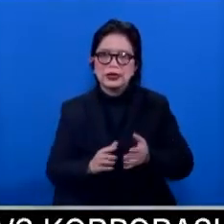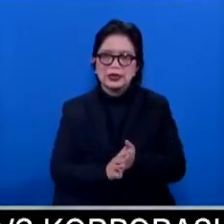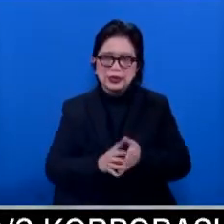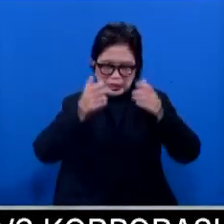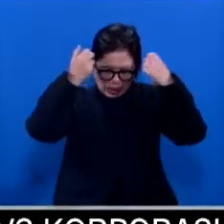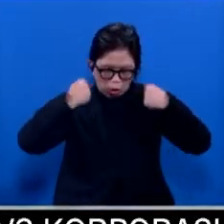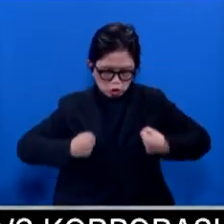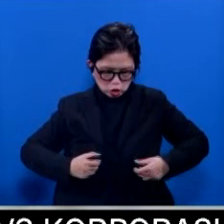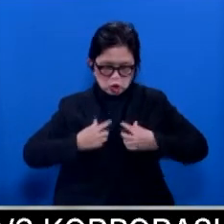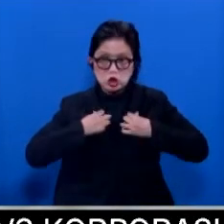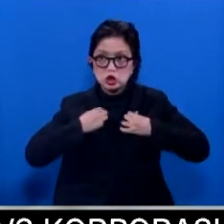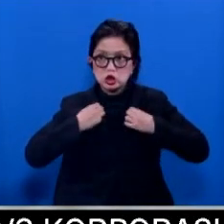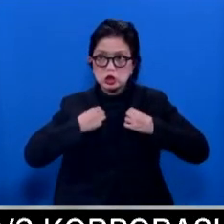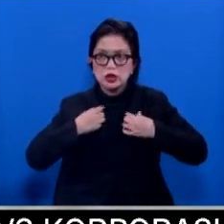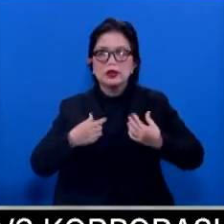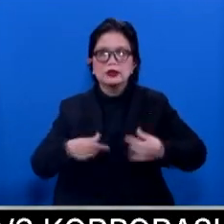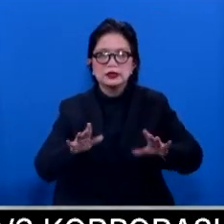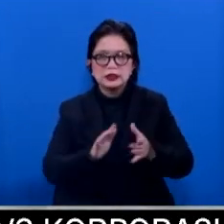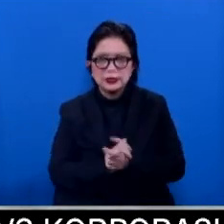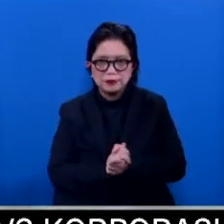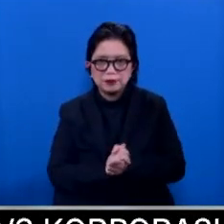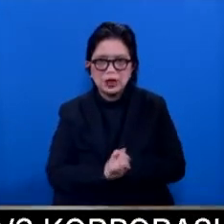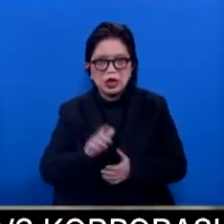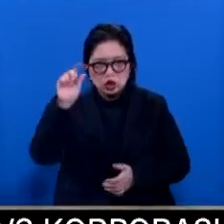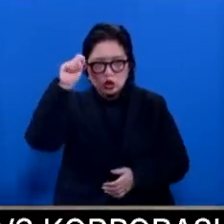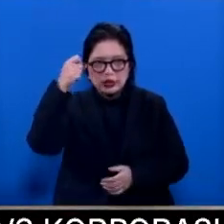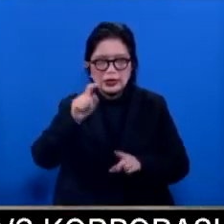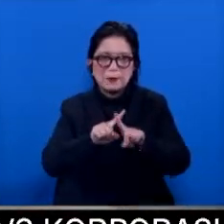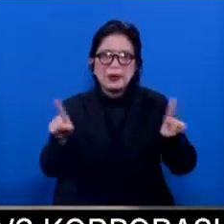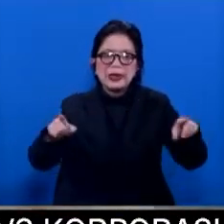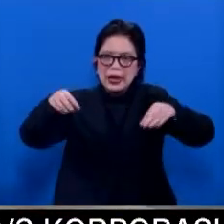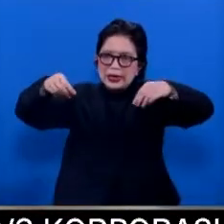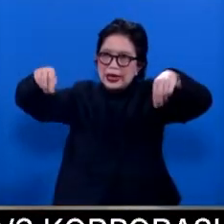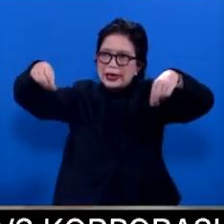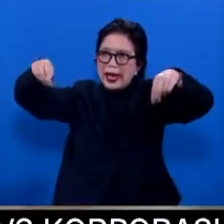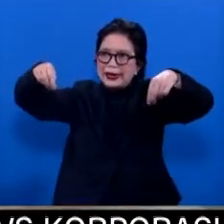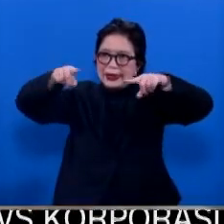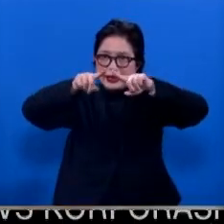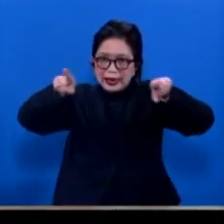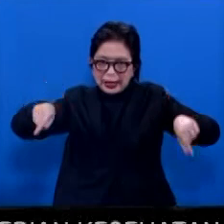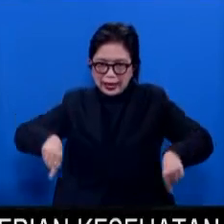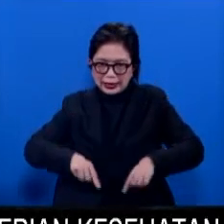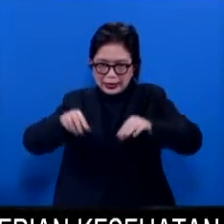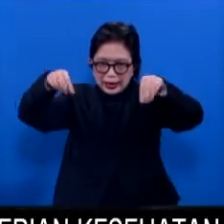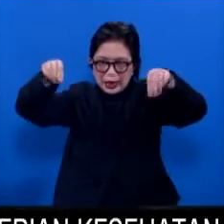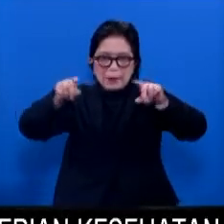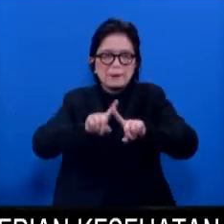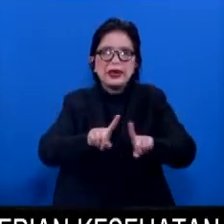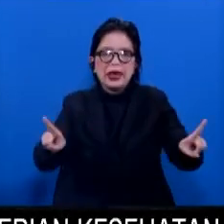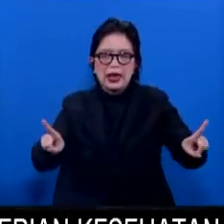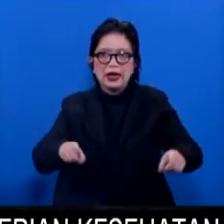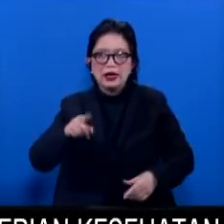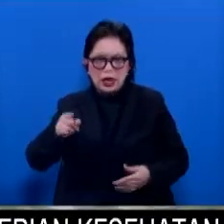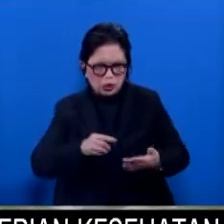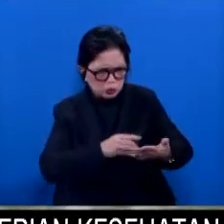kaos. Pengerjaan membatik berbahan kaos lebih rumit daripada membatik dari bahan kain. Butuh